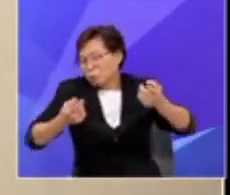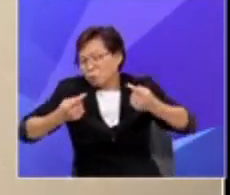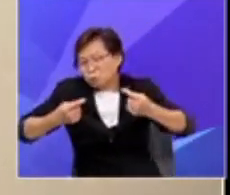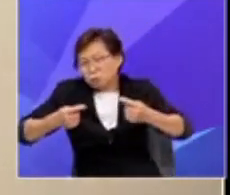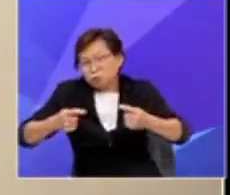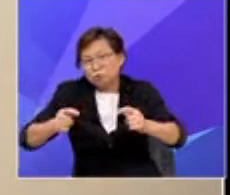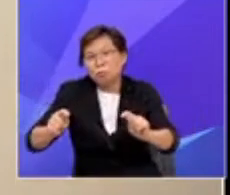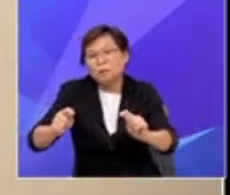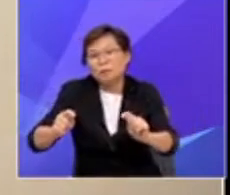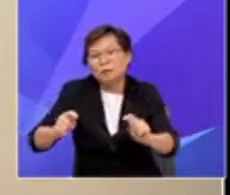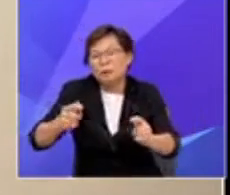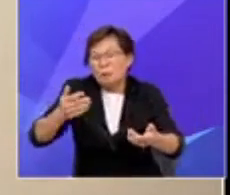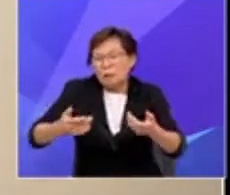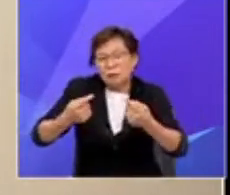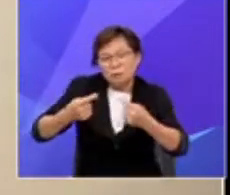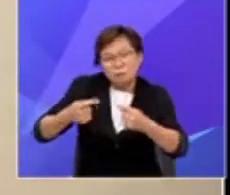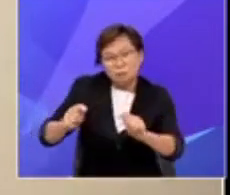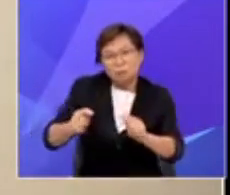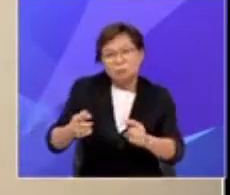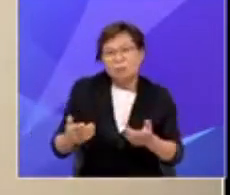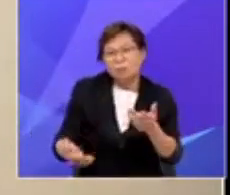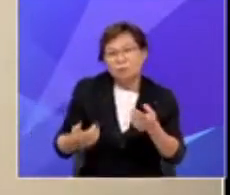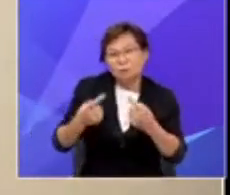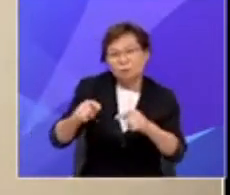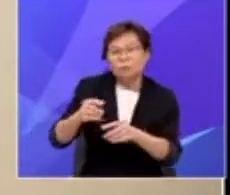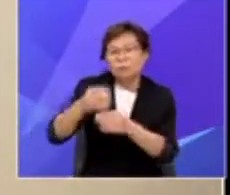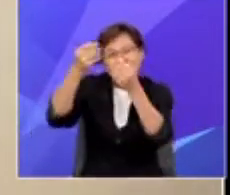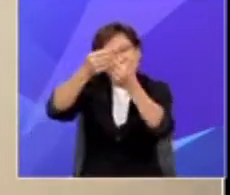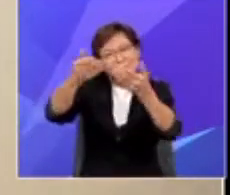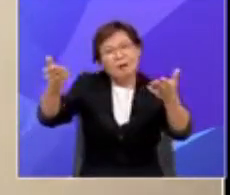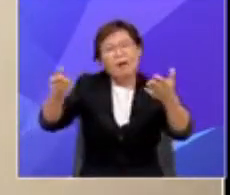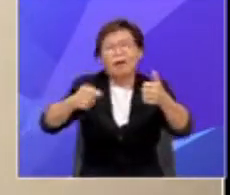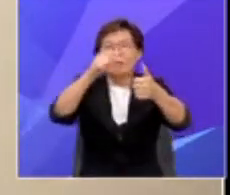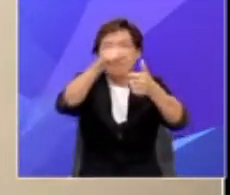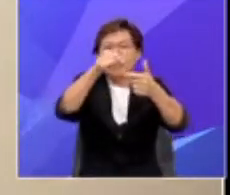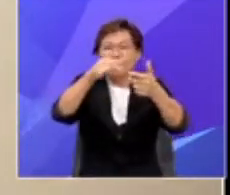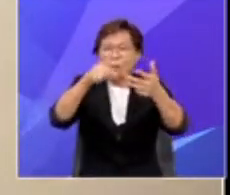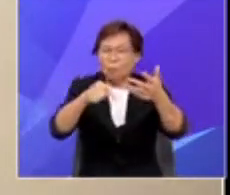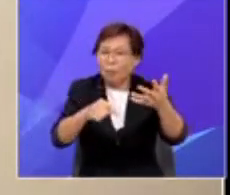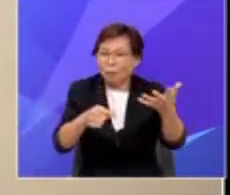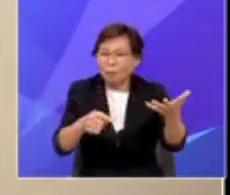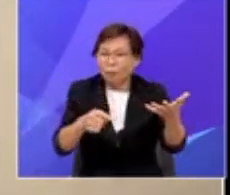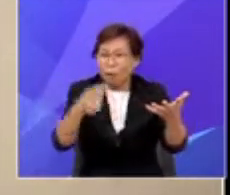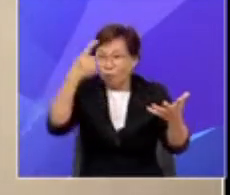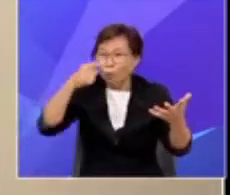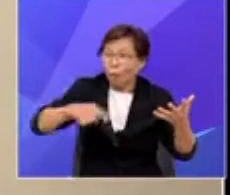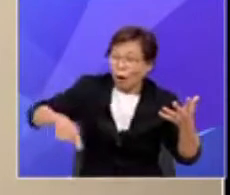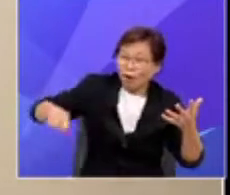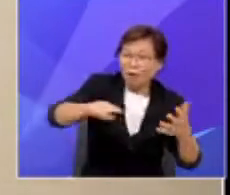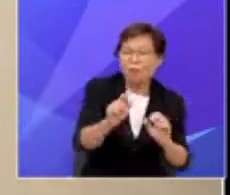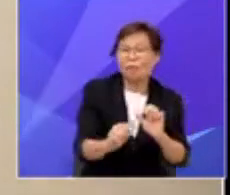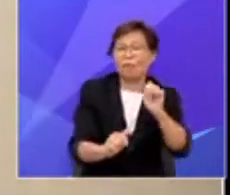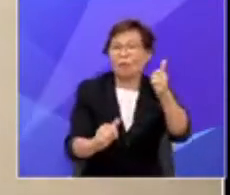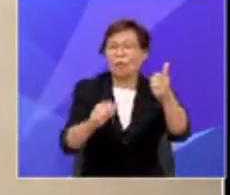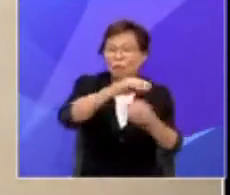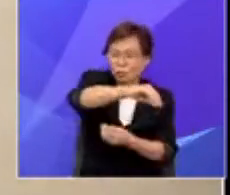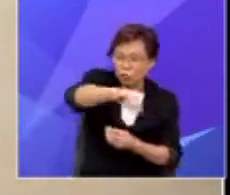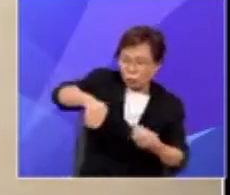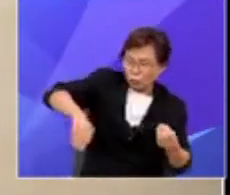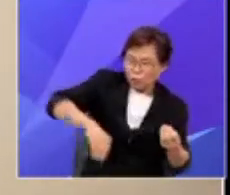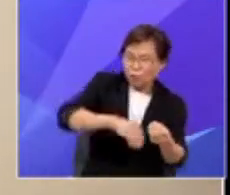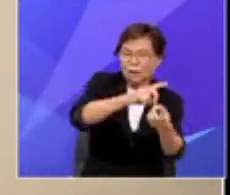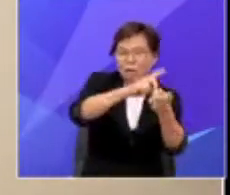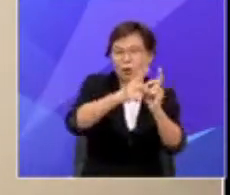zuberg Amida am berkongsi beberapa ambil ganti ada semua utamanya adalah transformasi